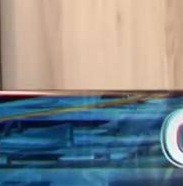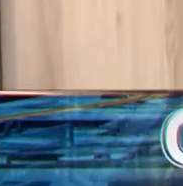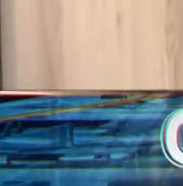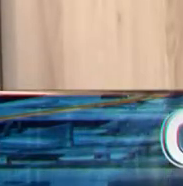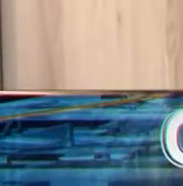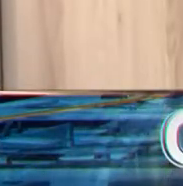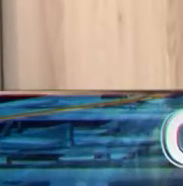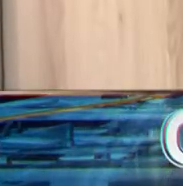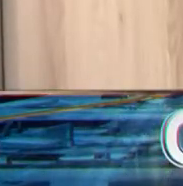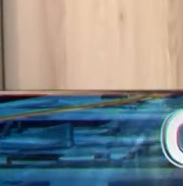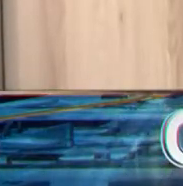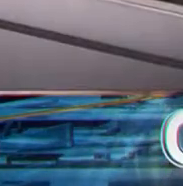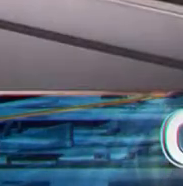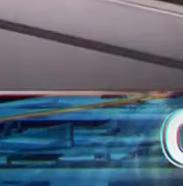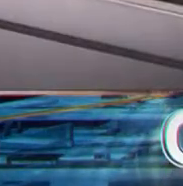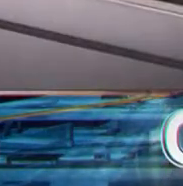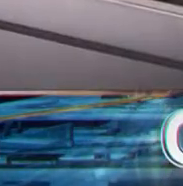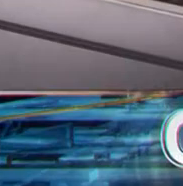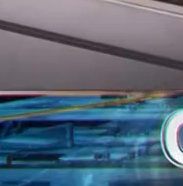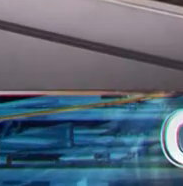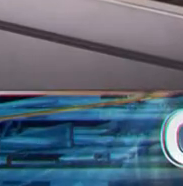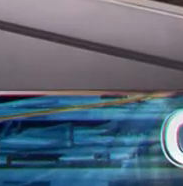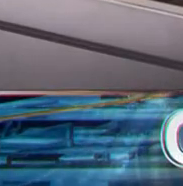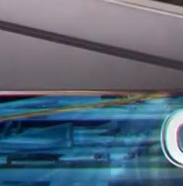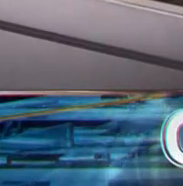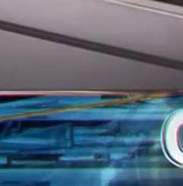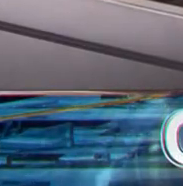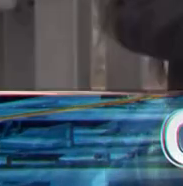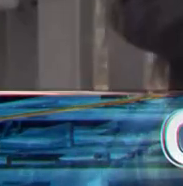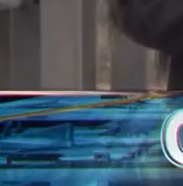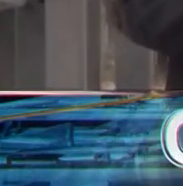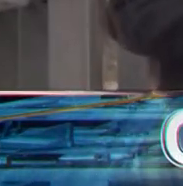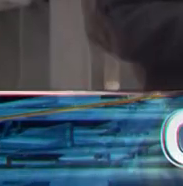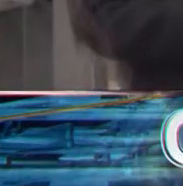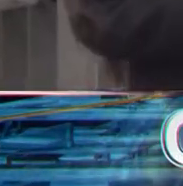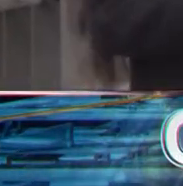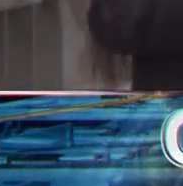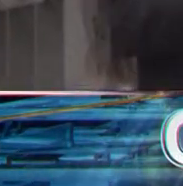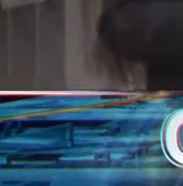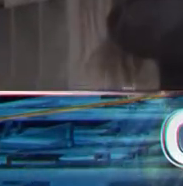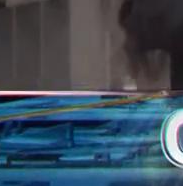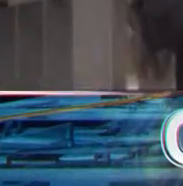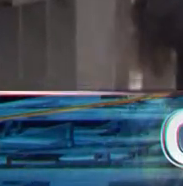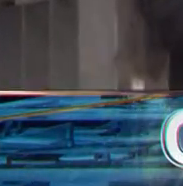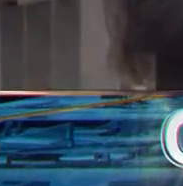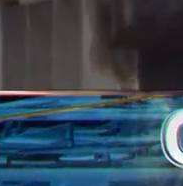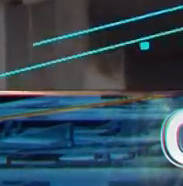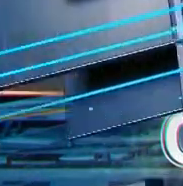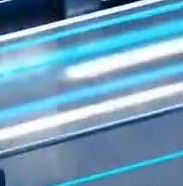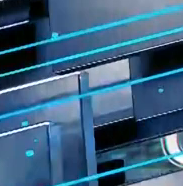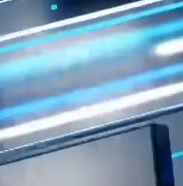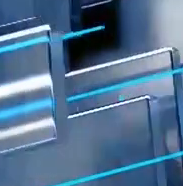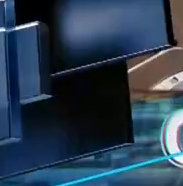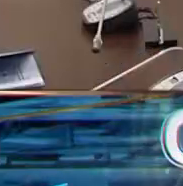На помощь мигрантам. Более 900 иностранных граждан получили помощь в центре поддержки.